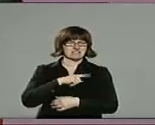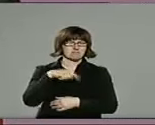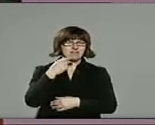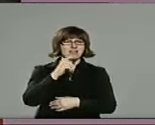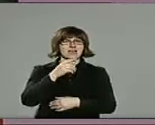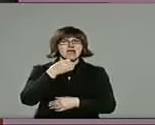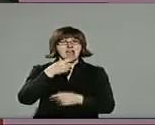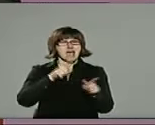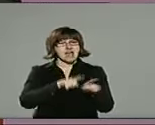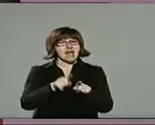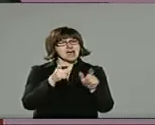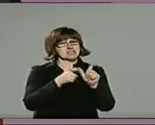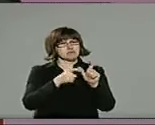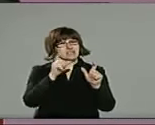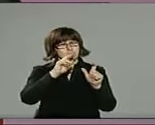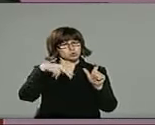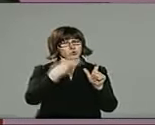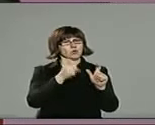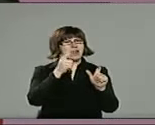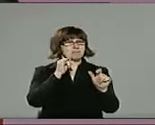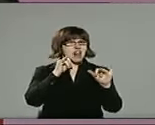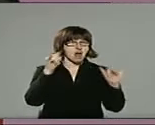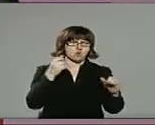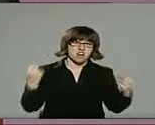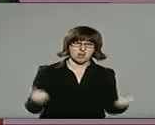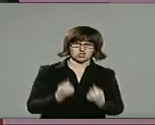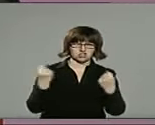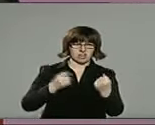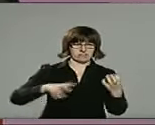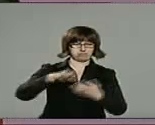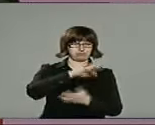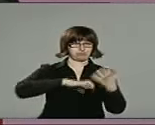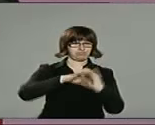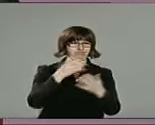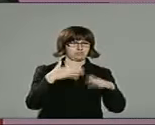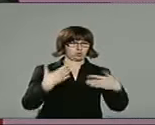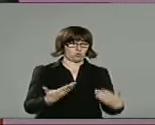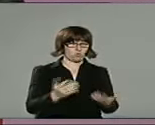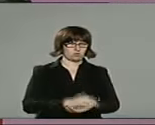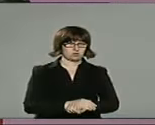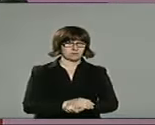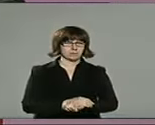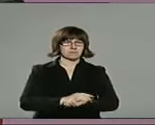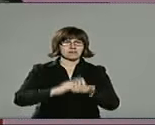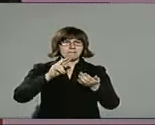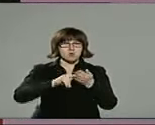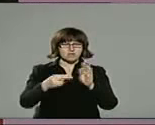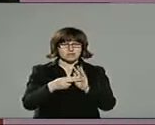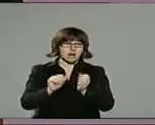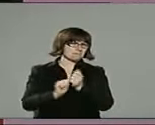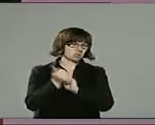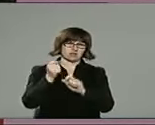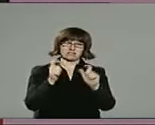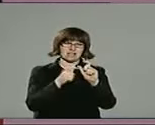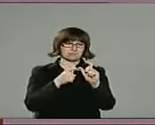SPD muss wieder dorthin gehen, wo das Leben laut und anstrengend ist, ja wo es kracht und auch gelegentlich stinkt. Politikerinnen und Politiker, vor allem der